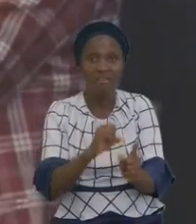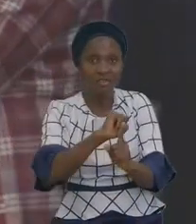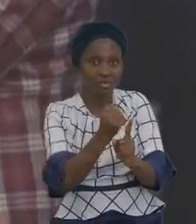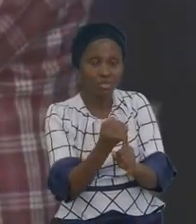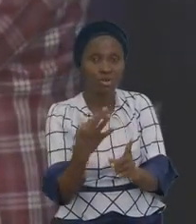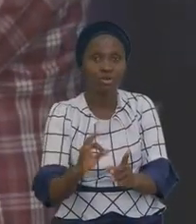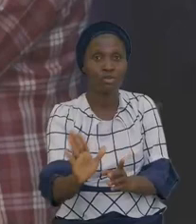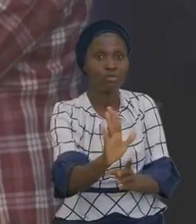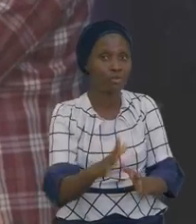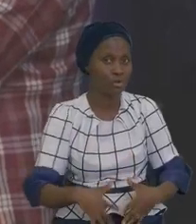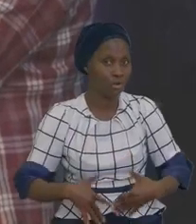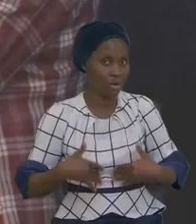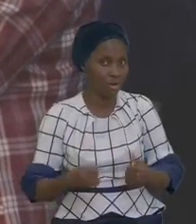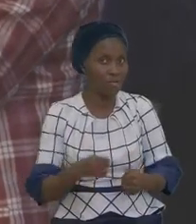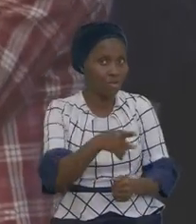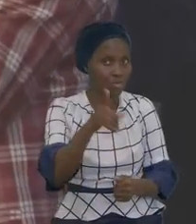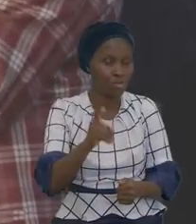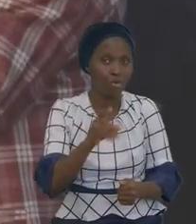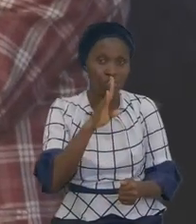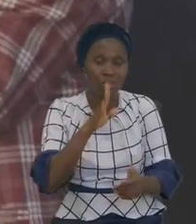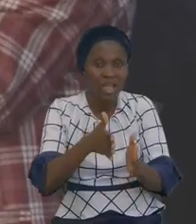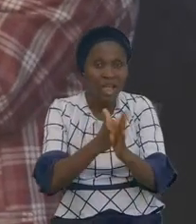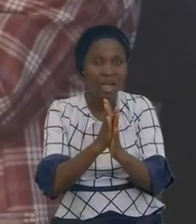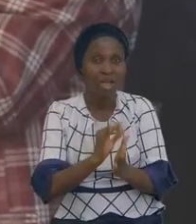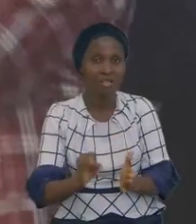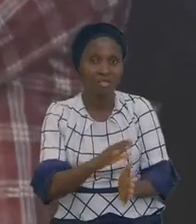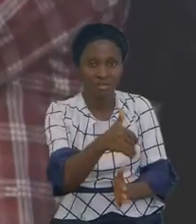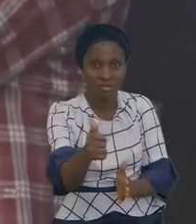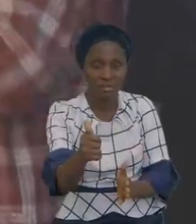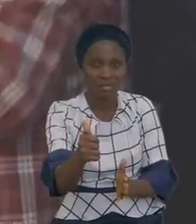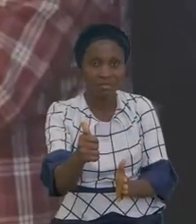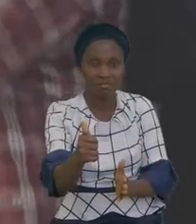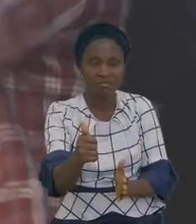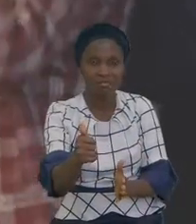question, que ferait Christ?